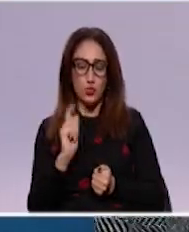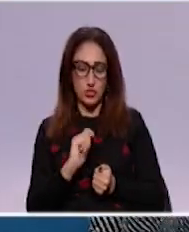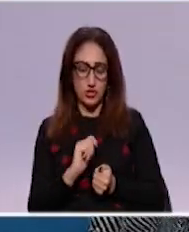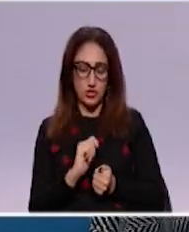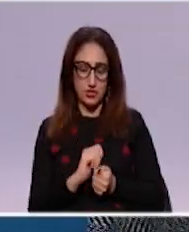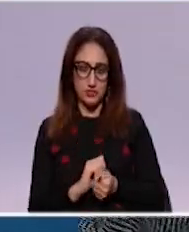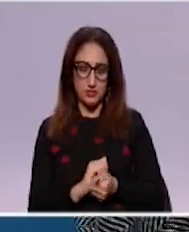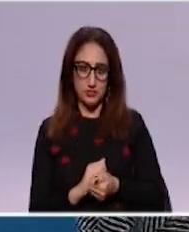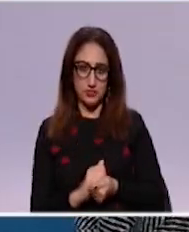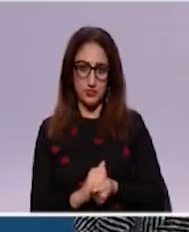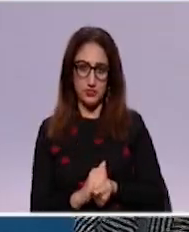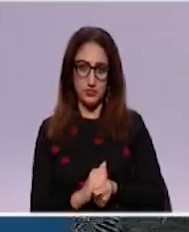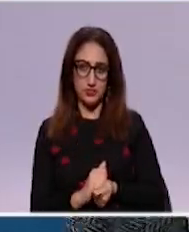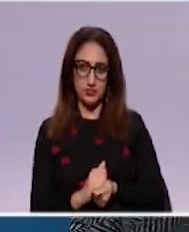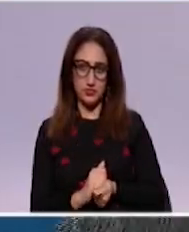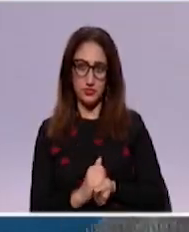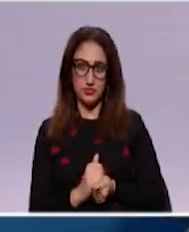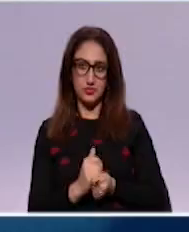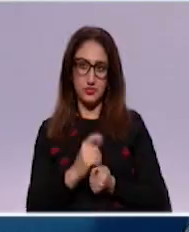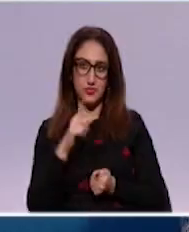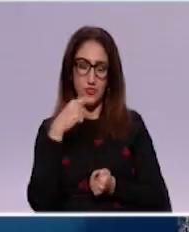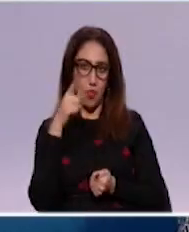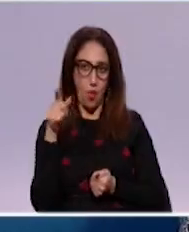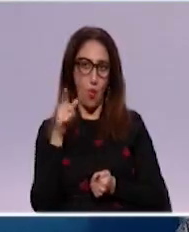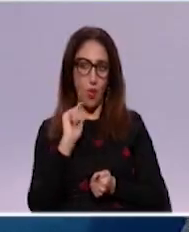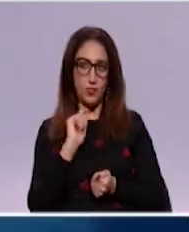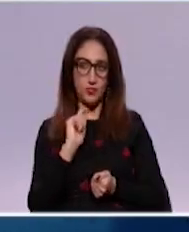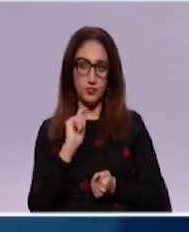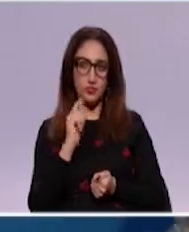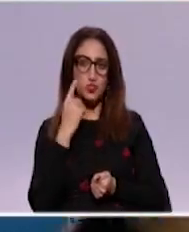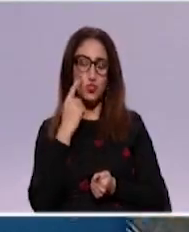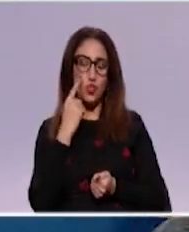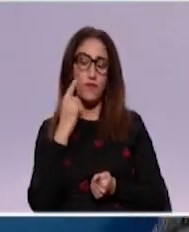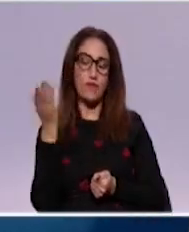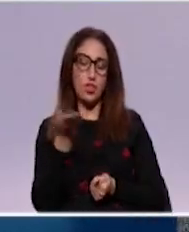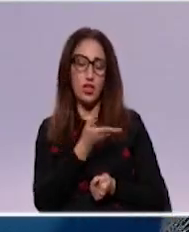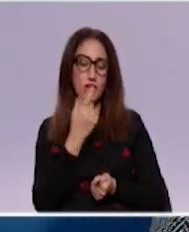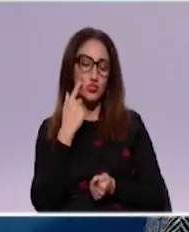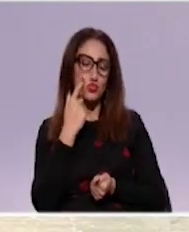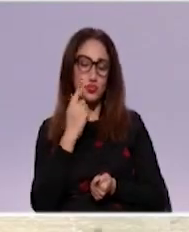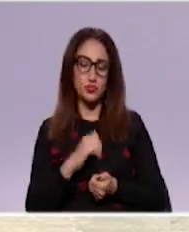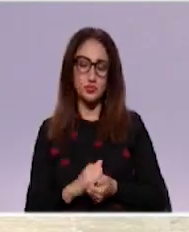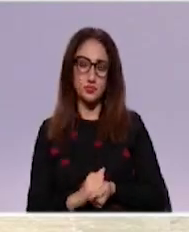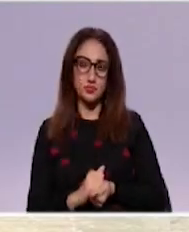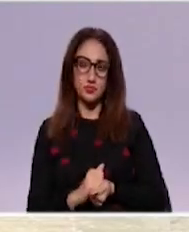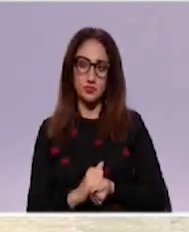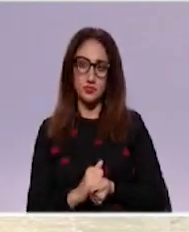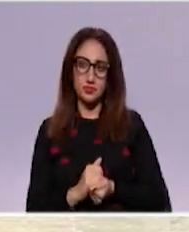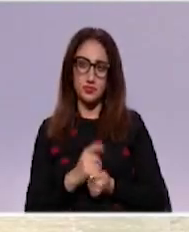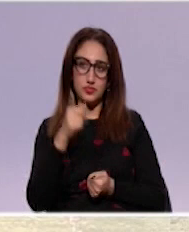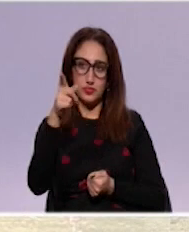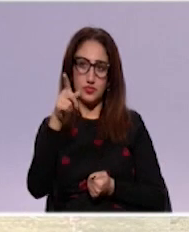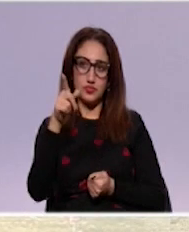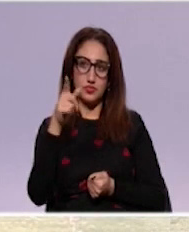هو يعني كاريزماتيك موجوده فيه. فقال لي طب اشوف. اتفضل. جه عمرو بص له هو كده